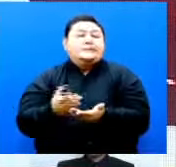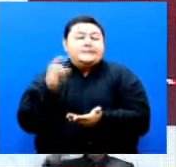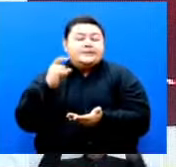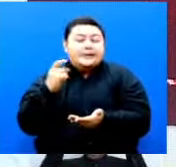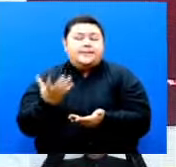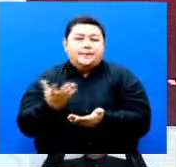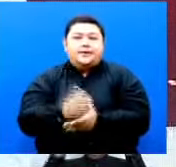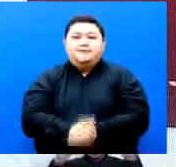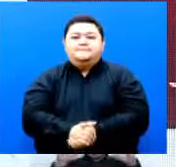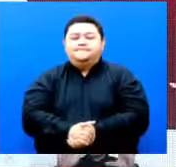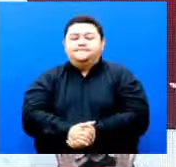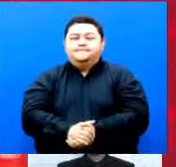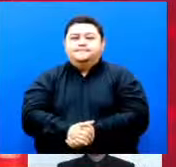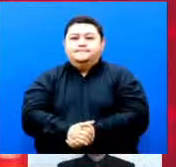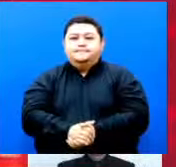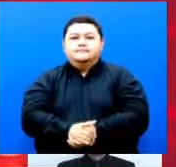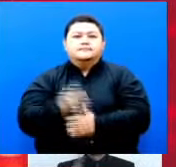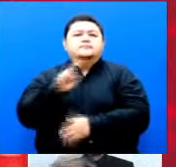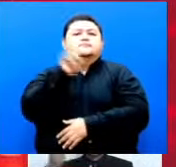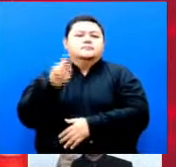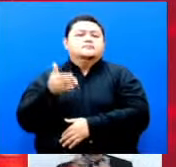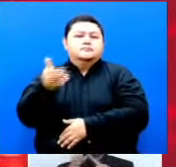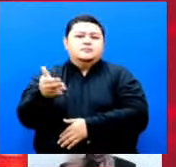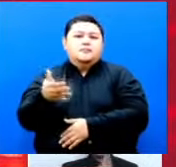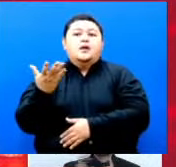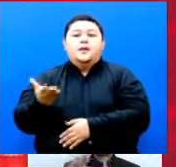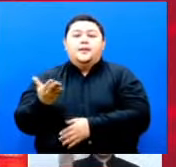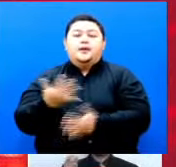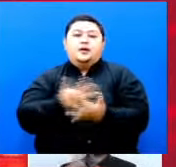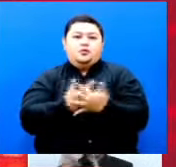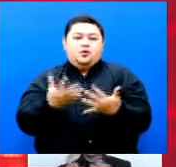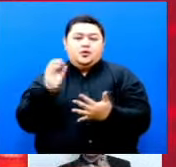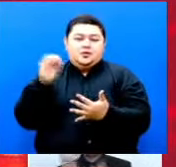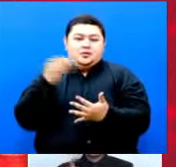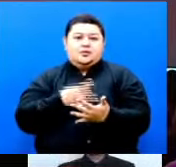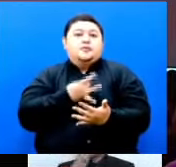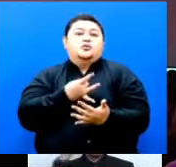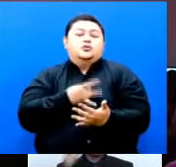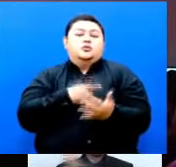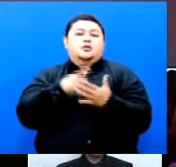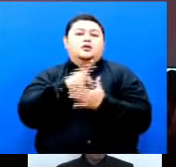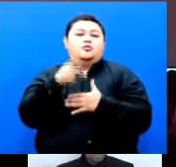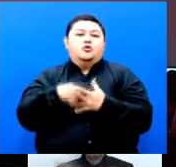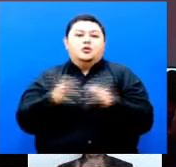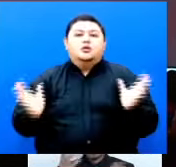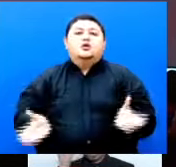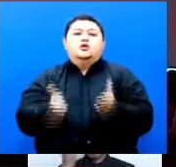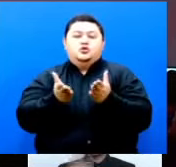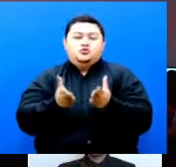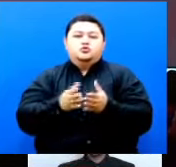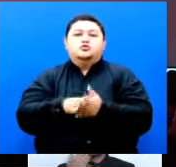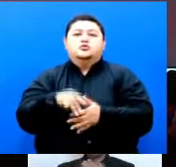.Pertanyaannyakemudianadalah,akankahmasyarakat Jakartatertarikpadaprogram-program